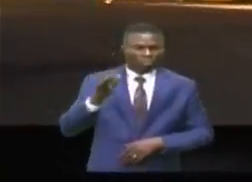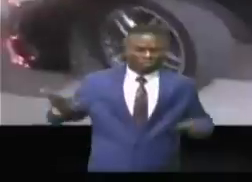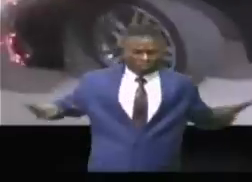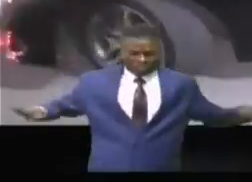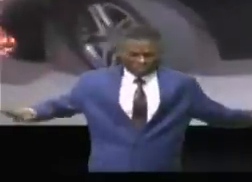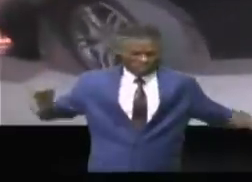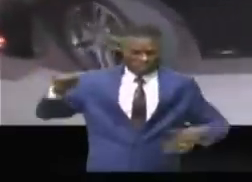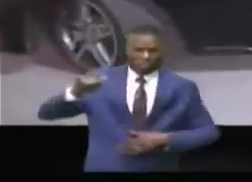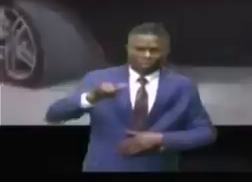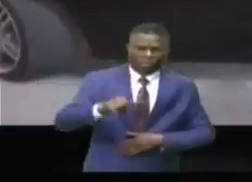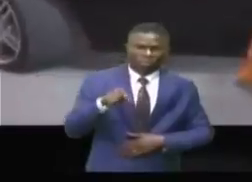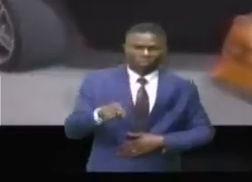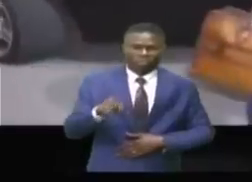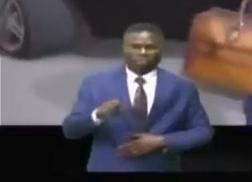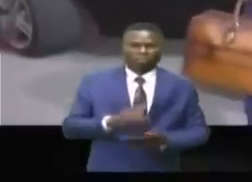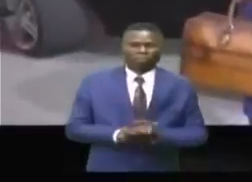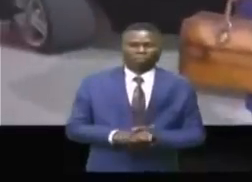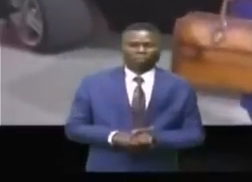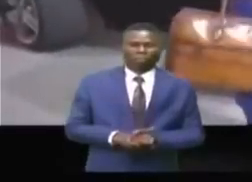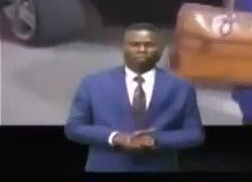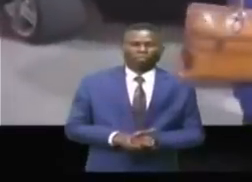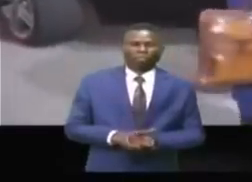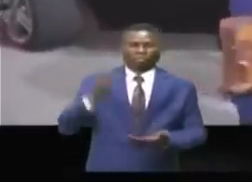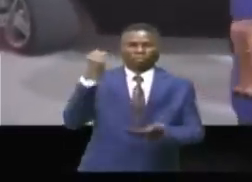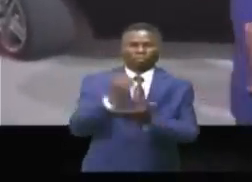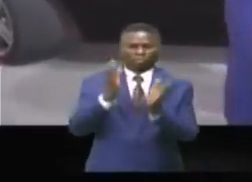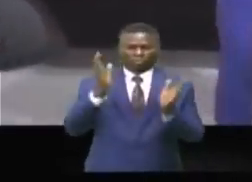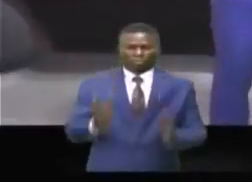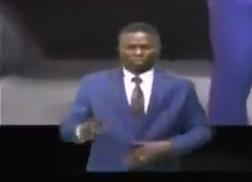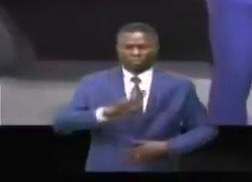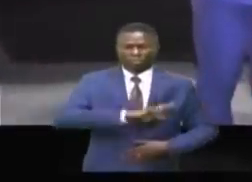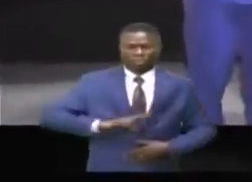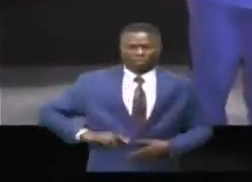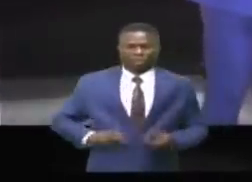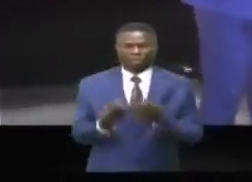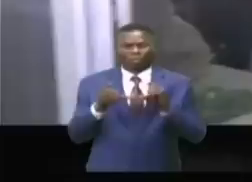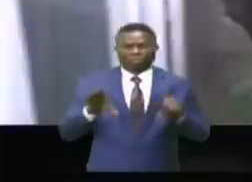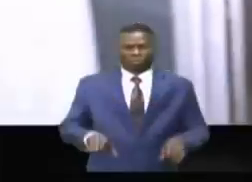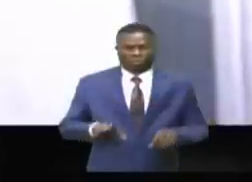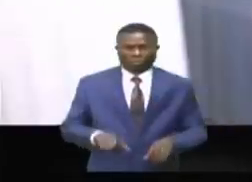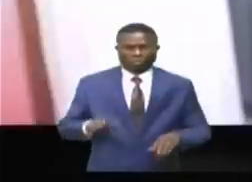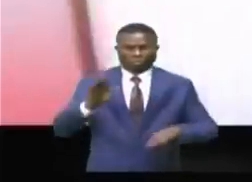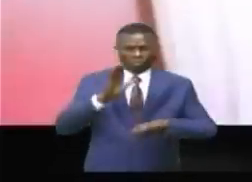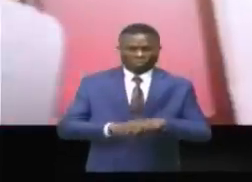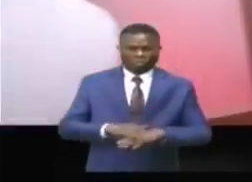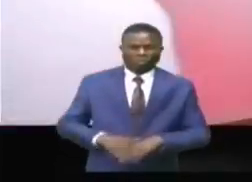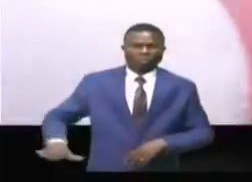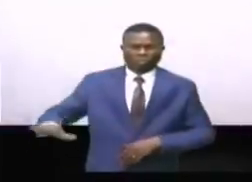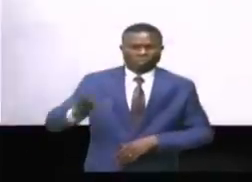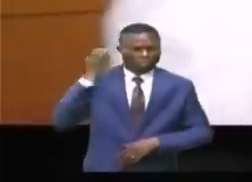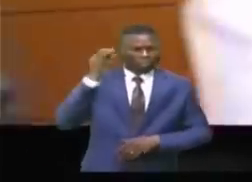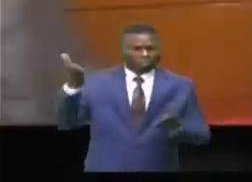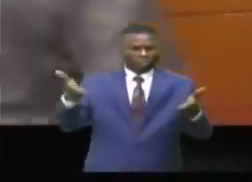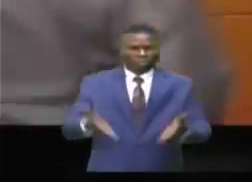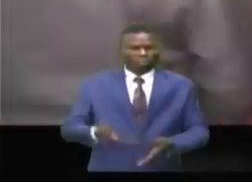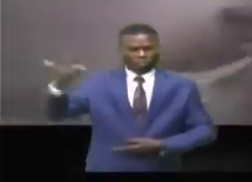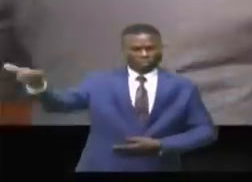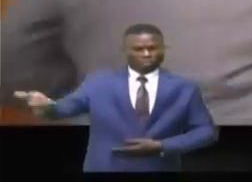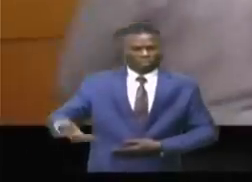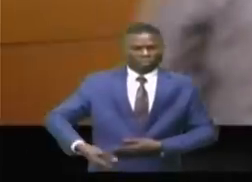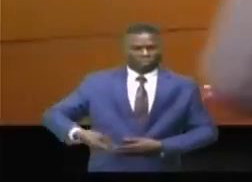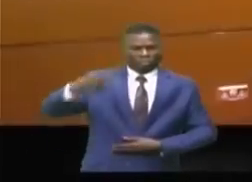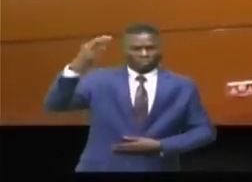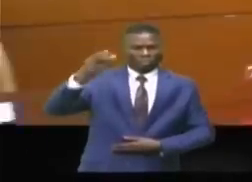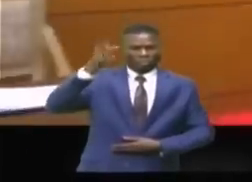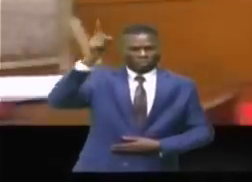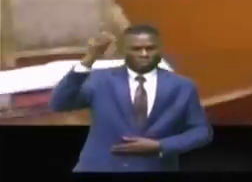Jomo Kenyatta, John Nyakiro, ambassadeur de la République démocratique du Congo au Kenya, était présent pour un accueil aux